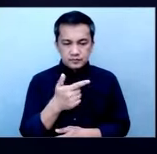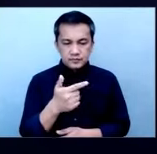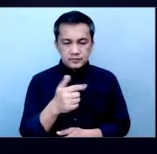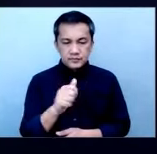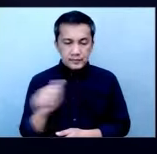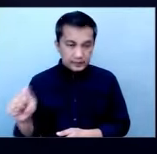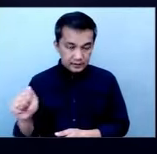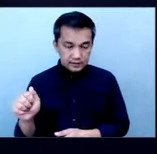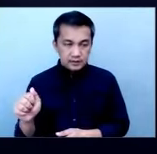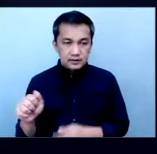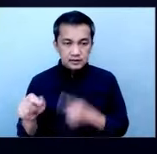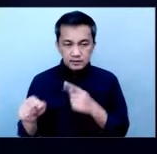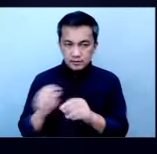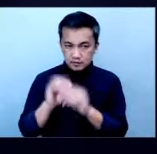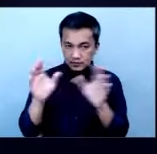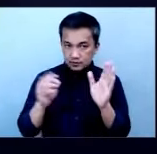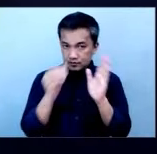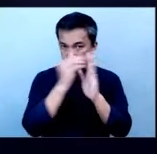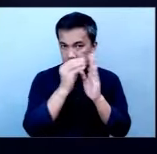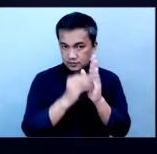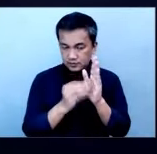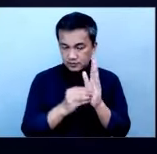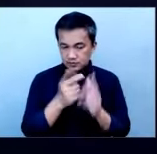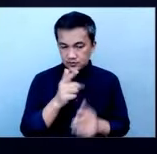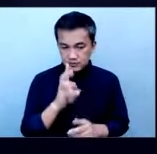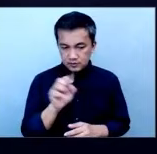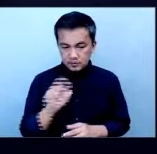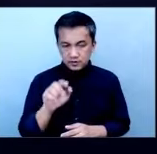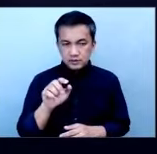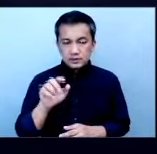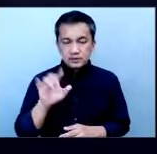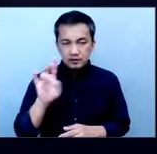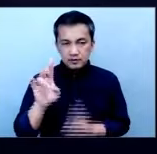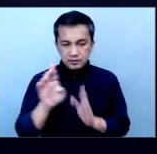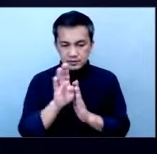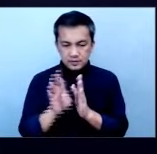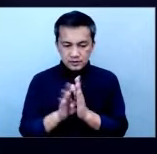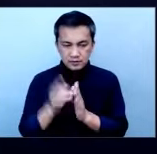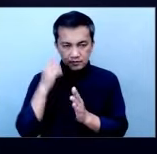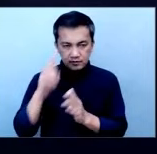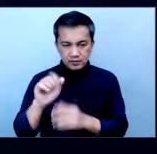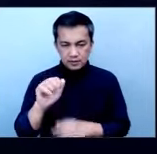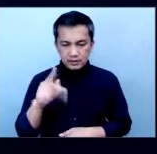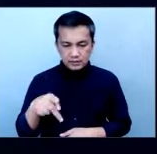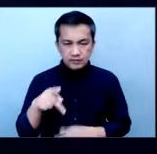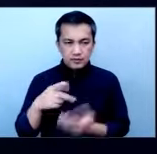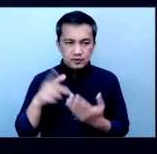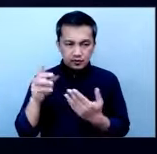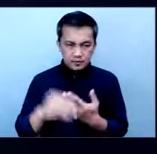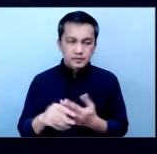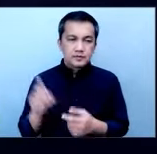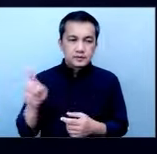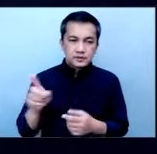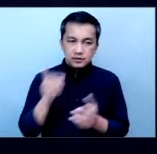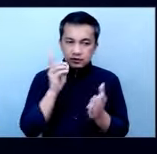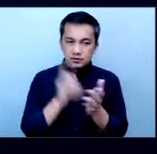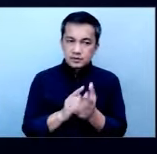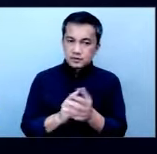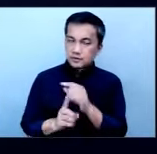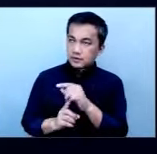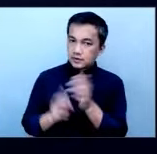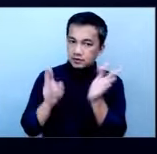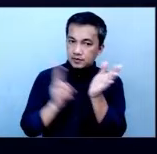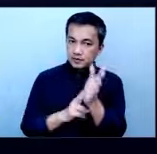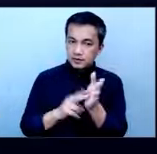Act, malinaw namang nakasaad ang 26.7 billion pesos na pondo para sa ACA program. At ang dokumentong yan,